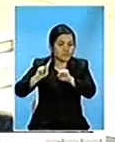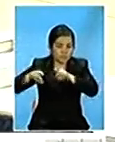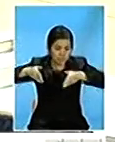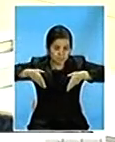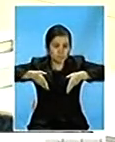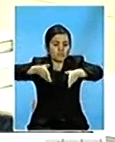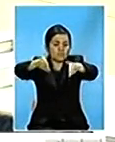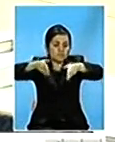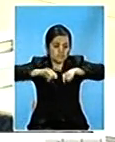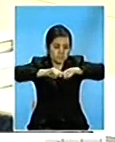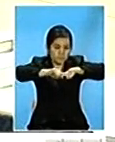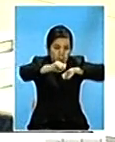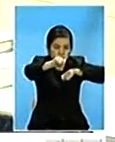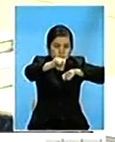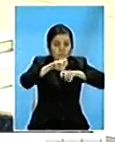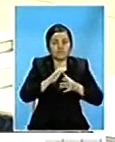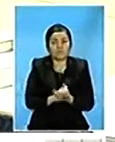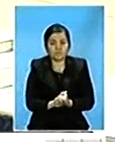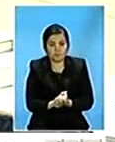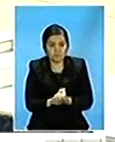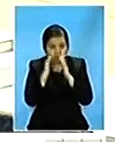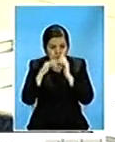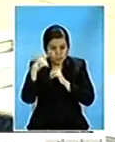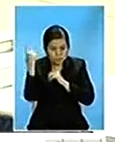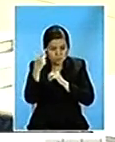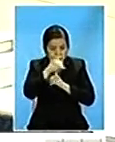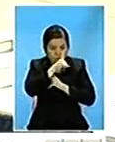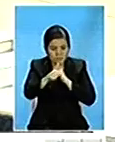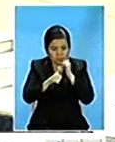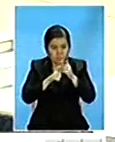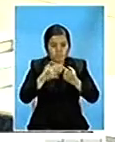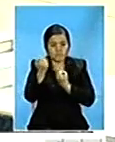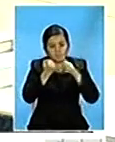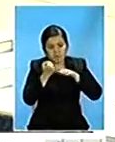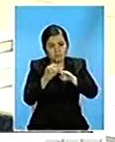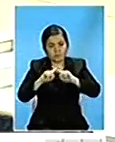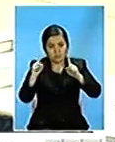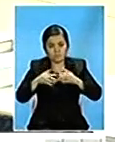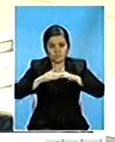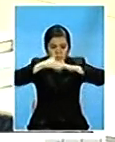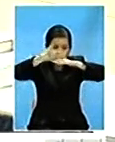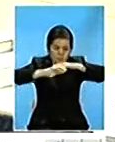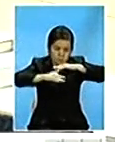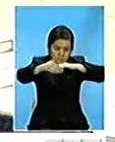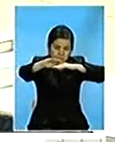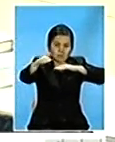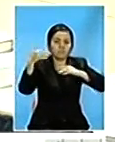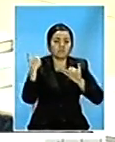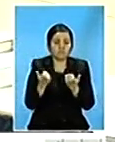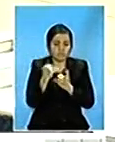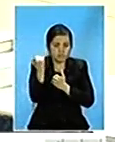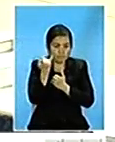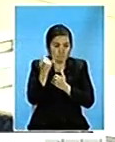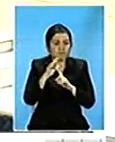แล้วก็ไปป่ากระเจียวเนี่ยคนไปเที่ยวเยอะแต่ถนนยังไม่ดีเลยครับขออย่าท่านเร่งรัด